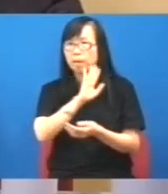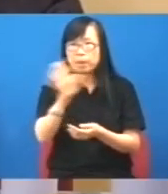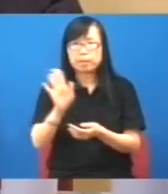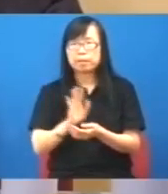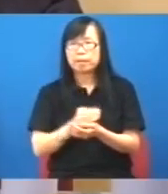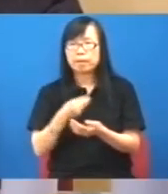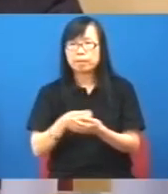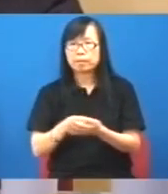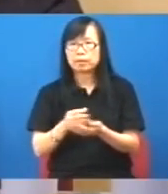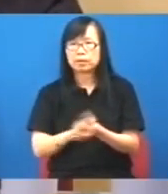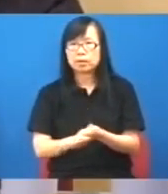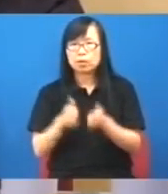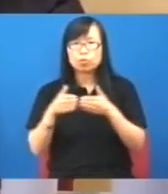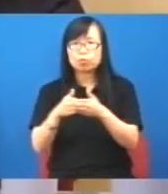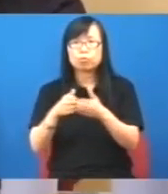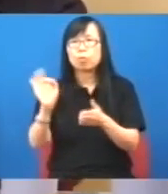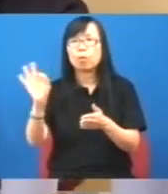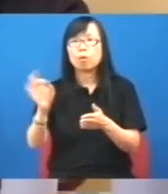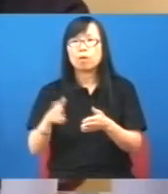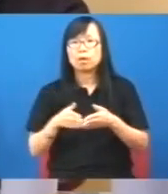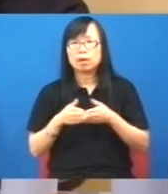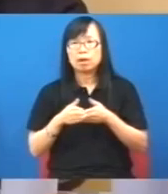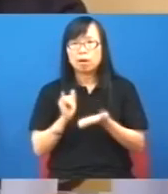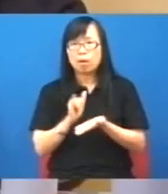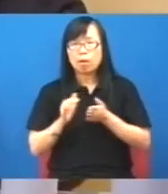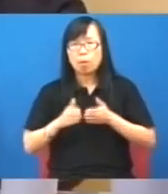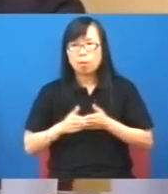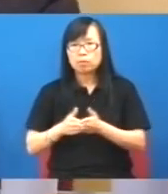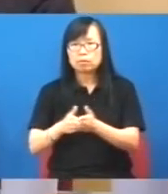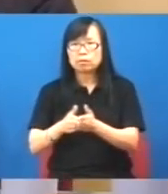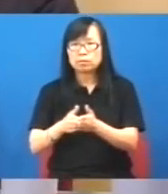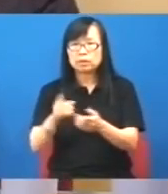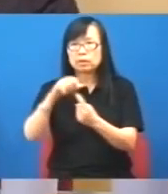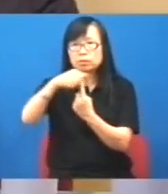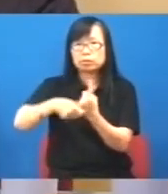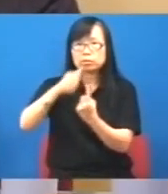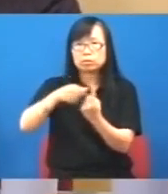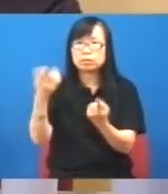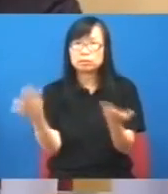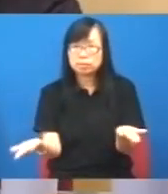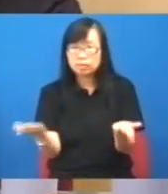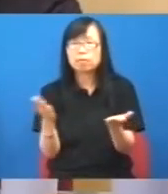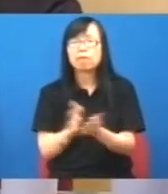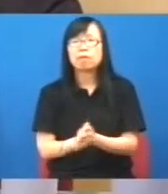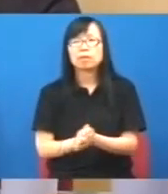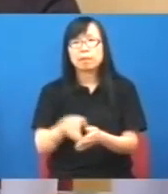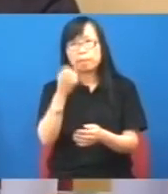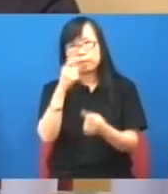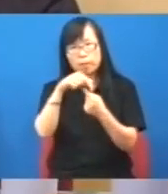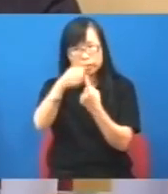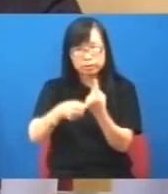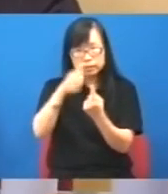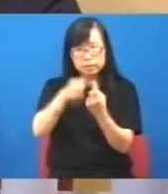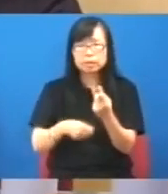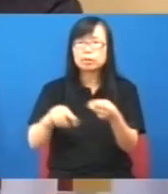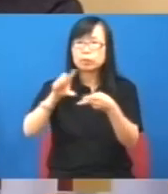後咧，又冇船，乜都冇，咁點運啲蕉蕉出去咧？嚇就係個問題啦。咁就香蕉共和國咧，就係身